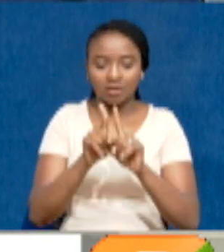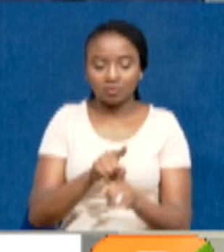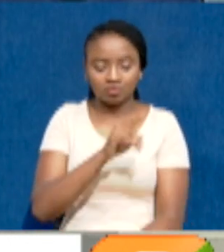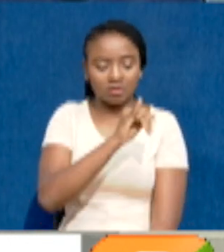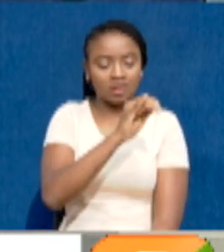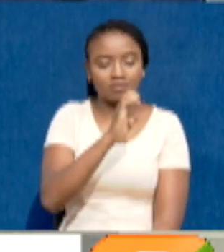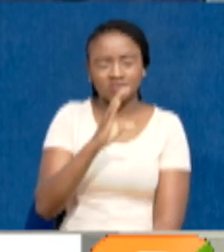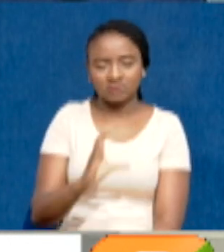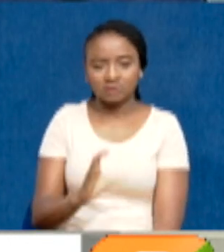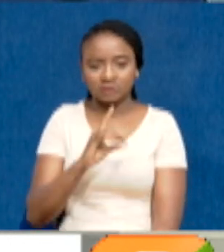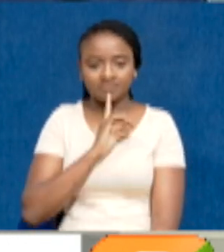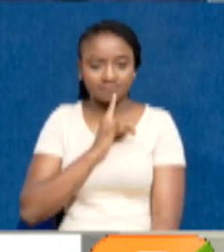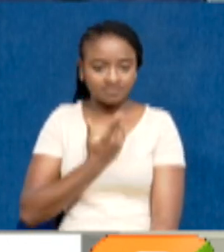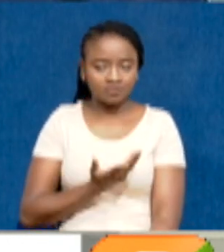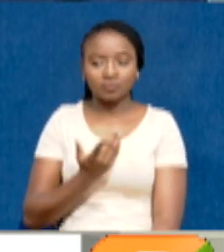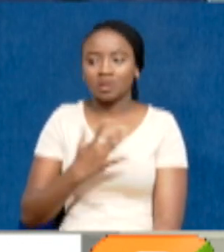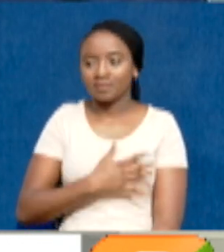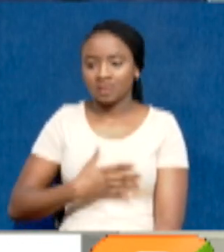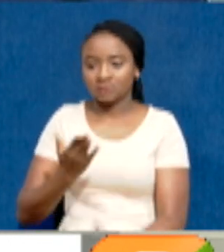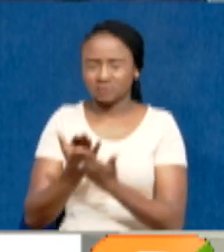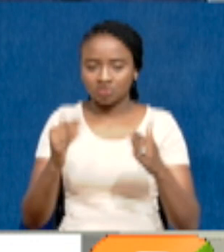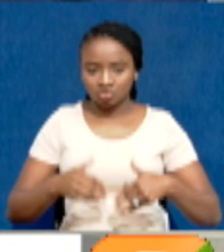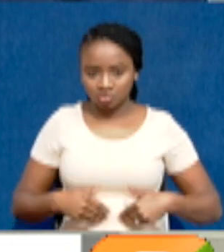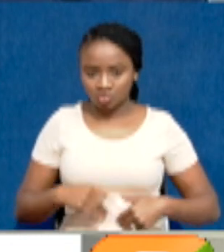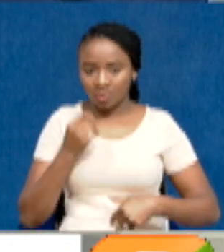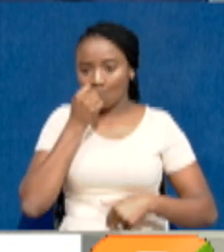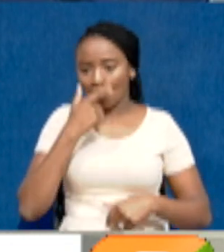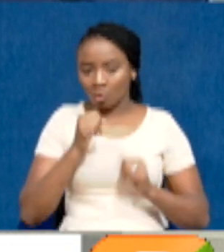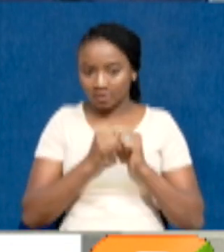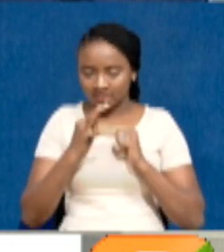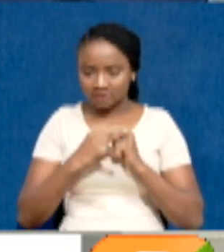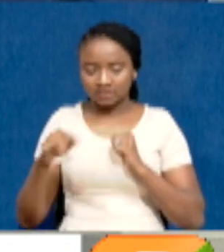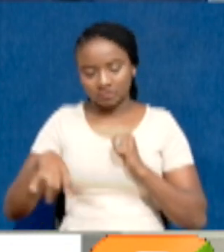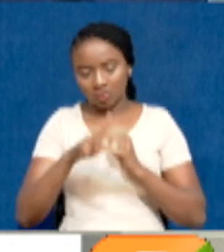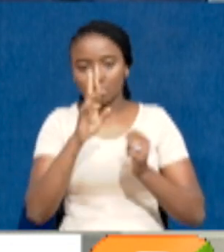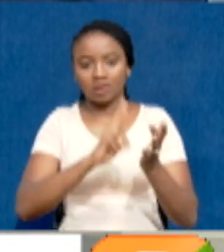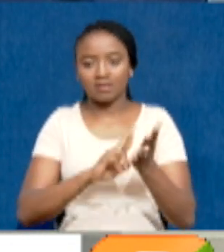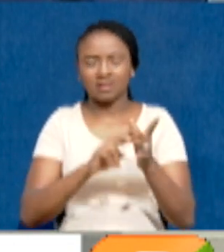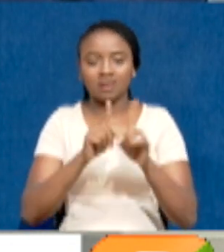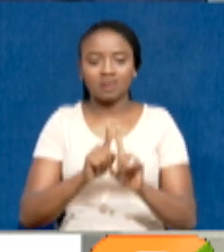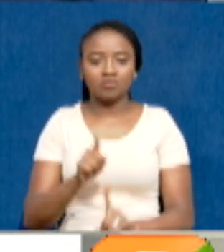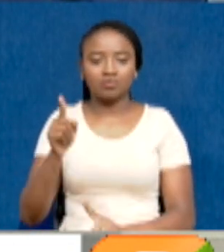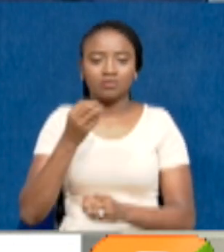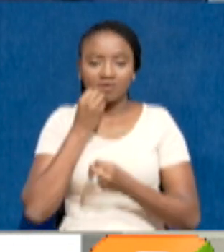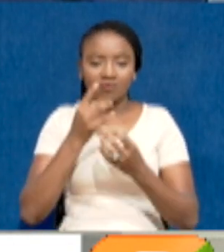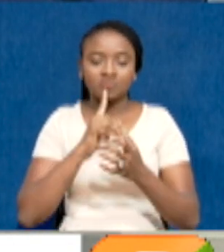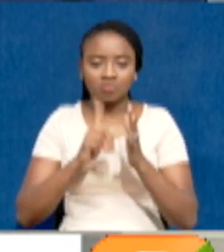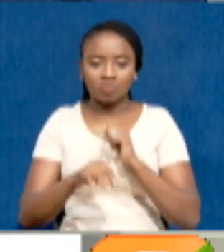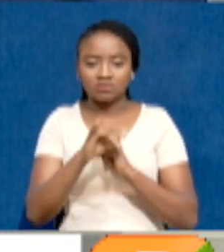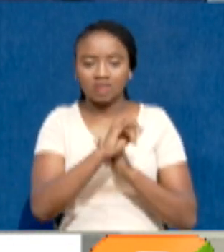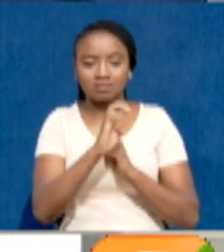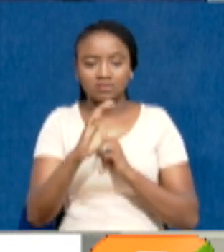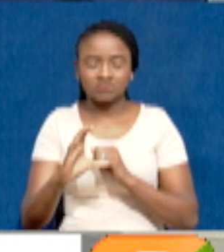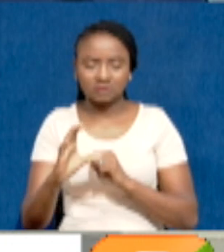Wafula Chebukati sasa akiwataka vijana waliofika umri wa miaka 18 kujisajili. Na kama Chemutai Goin anavyoarifu, IEBC bado